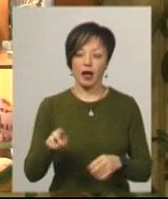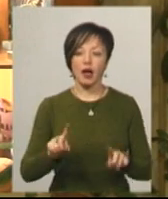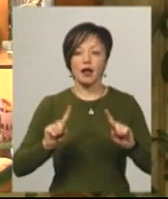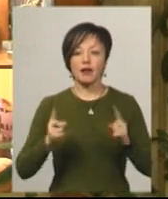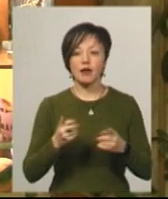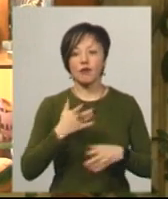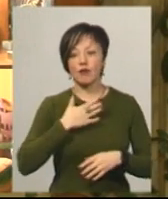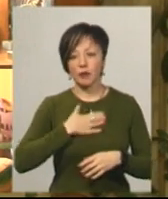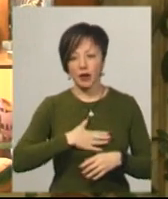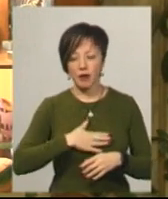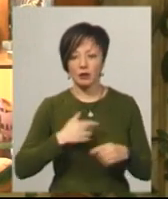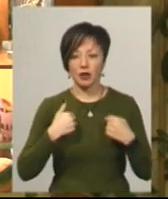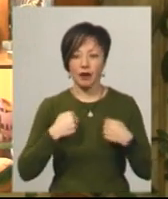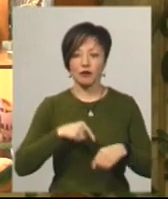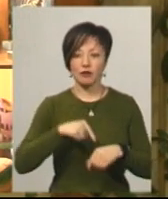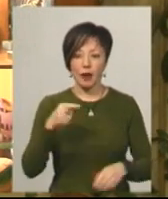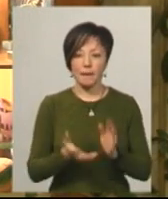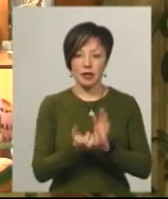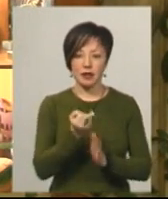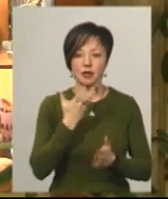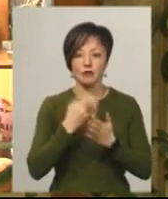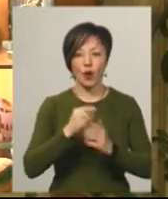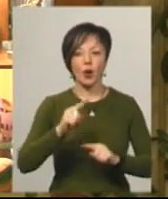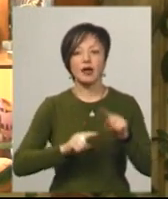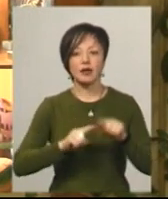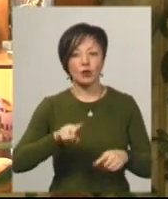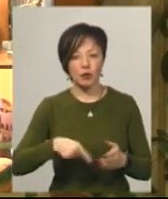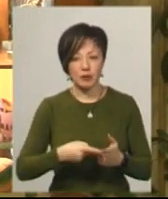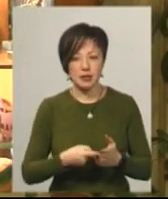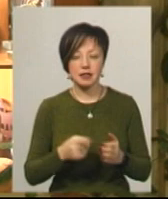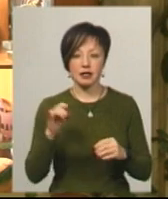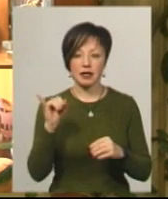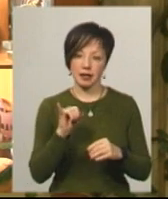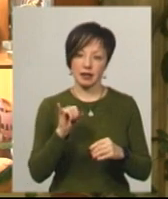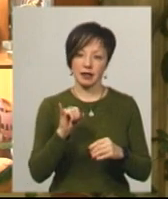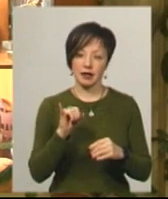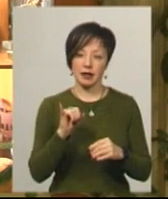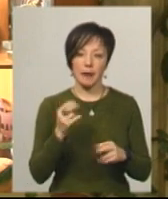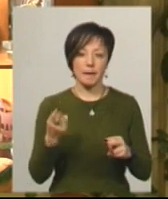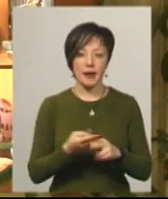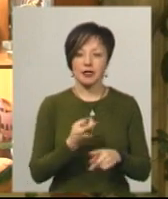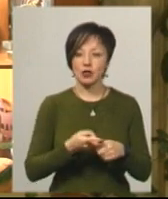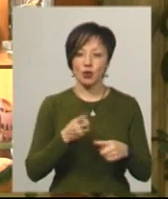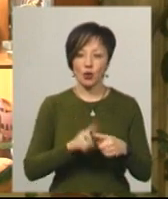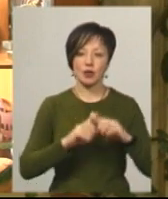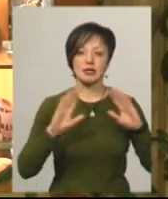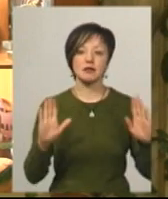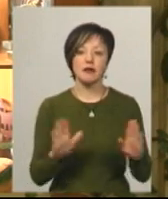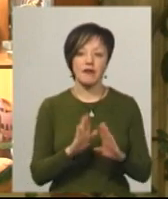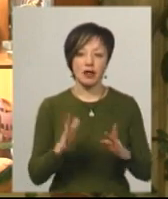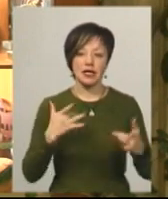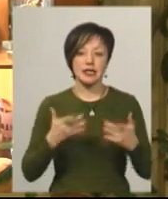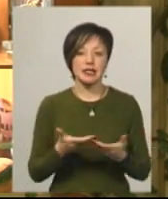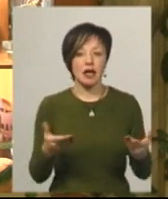Неймовірно приємно, адже я відчуваю підтримку свого рідного міста. І я, без цього би і співалось на сцені